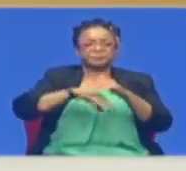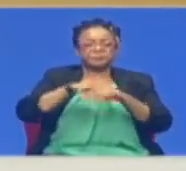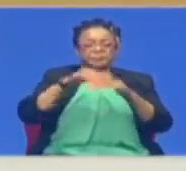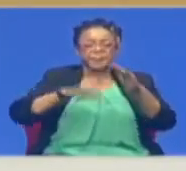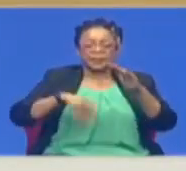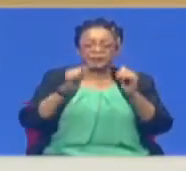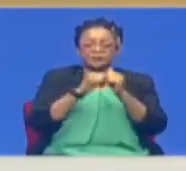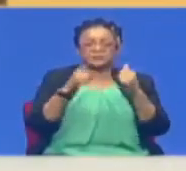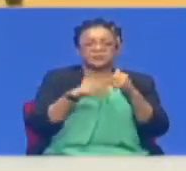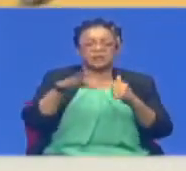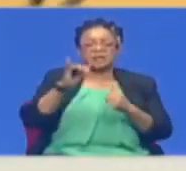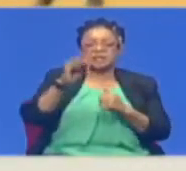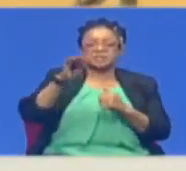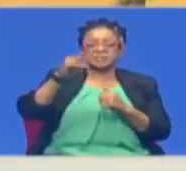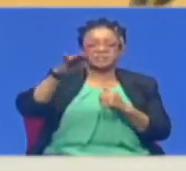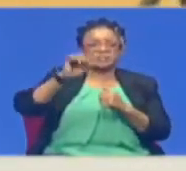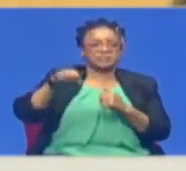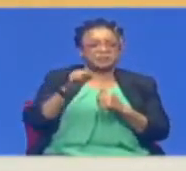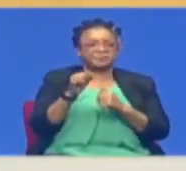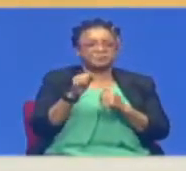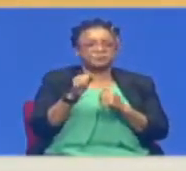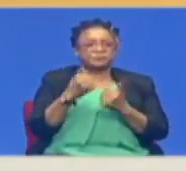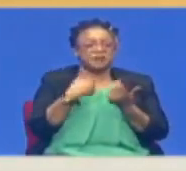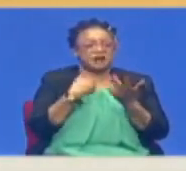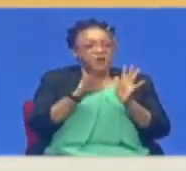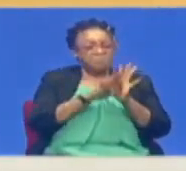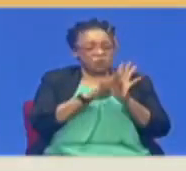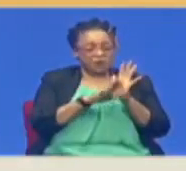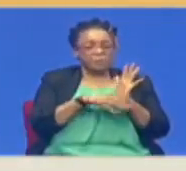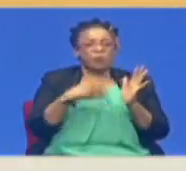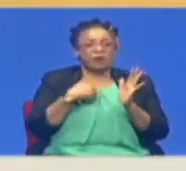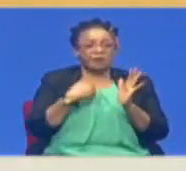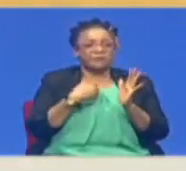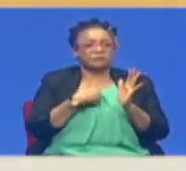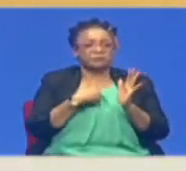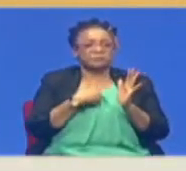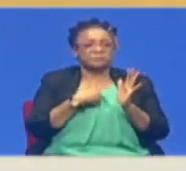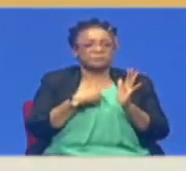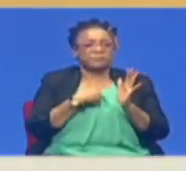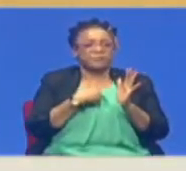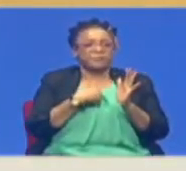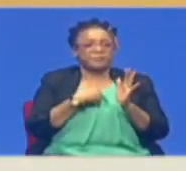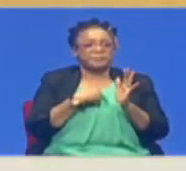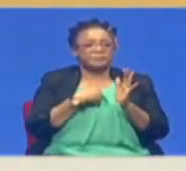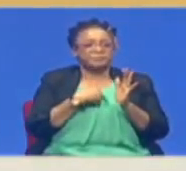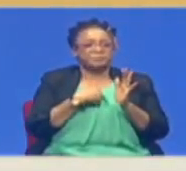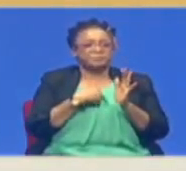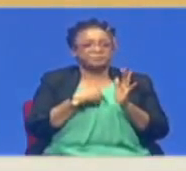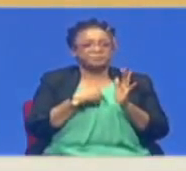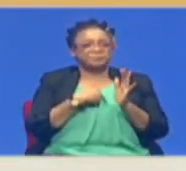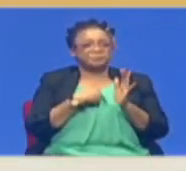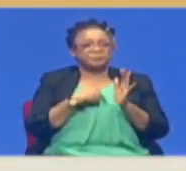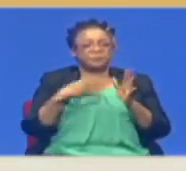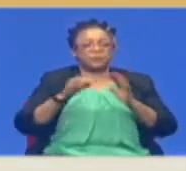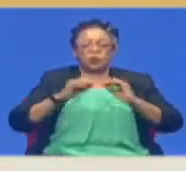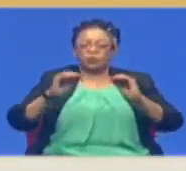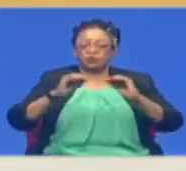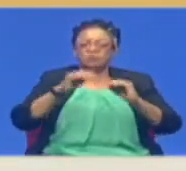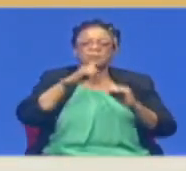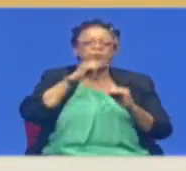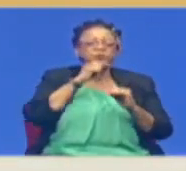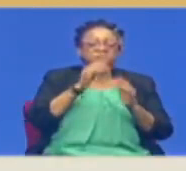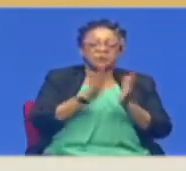Idris Ndikumana. Kuna program tuko nayo ya CBIM. Tumekuwa hiyo ni coaching boys to men.